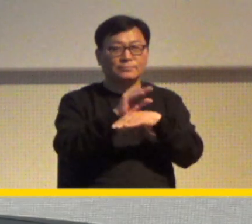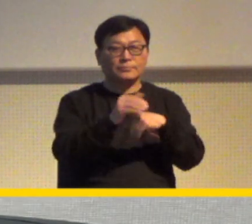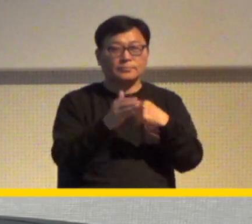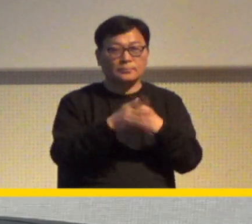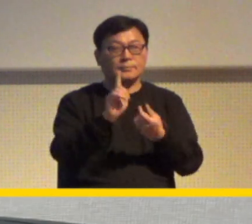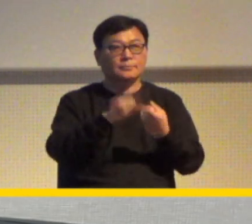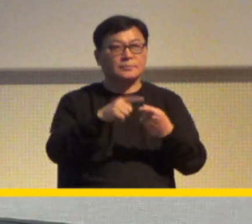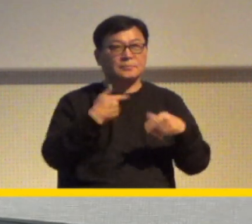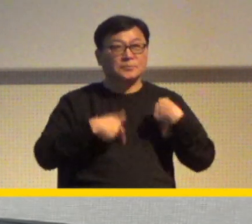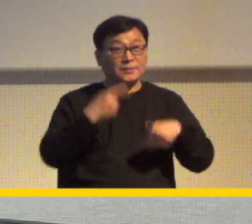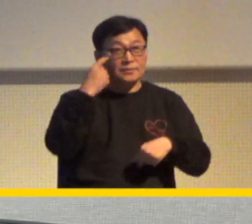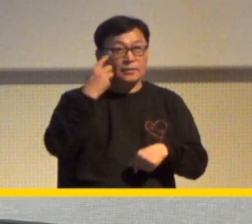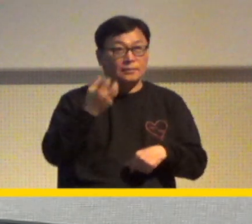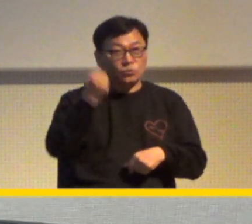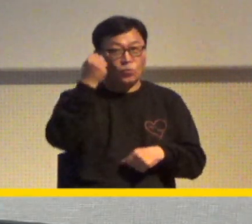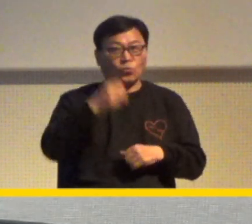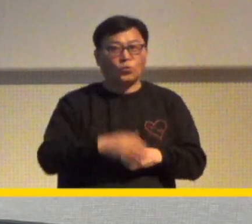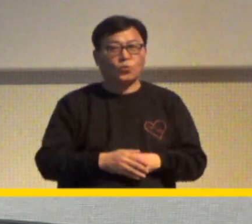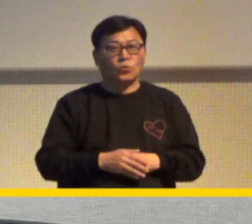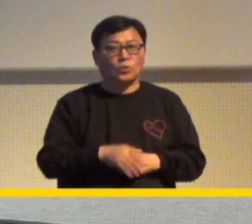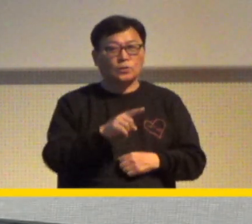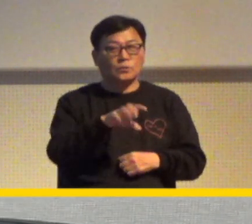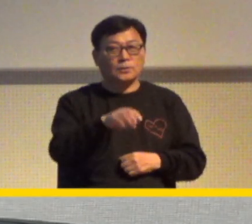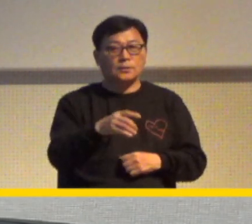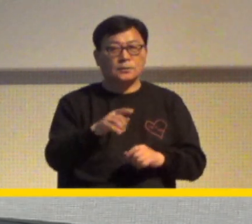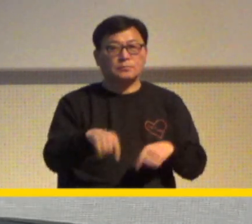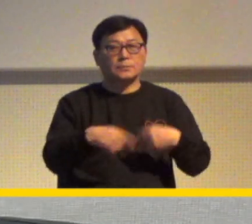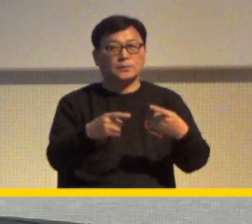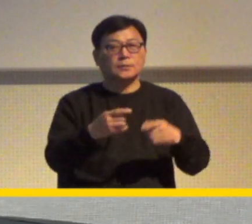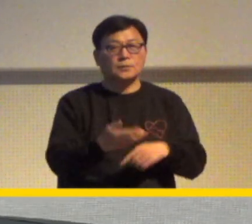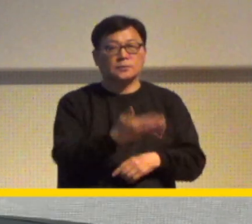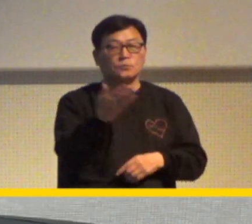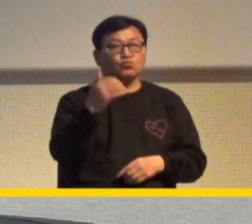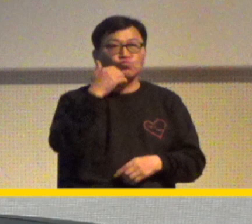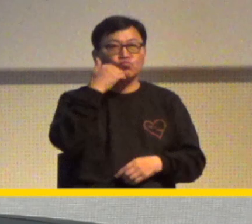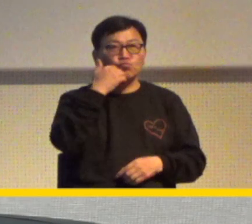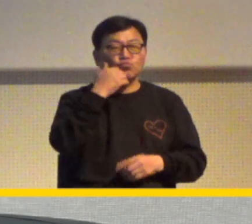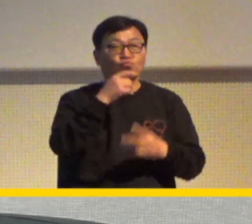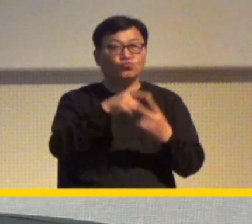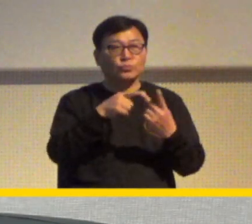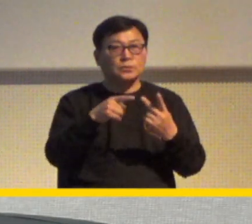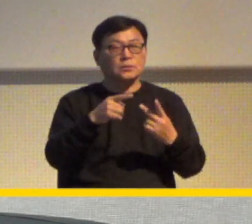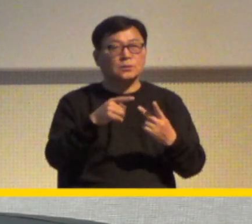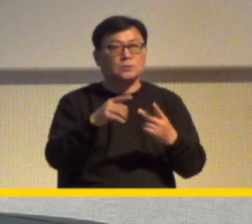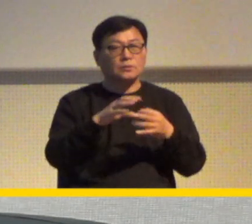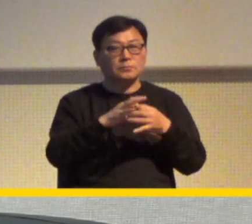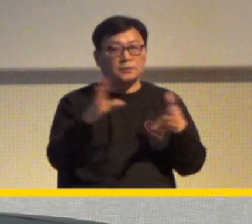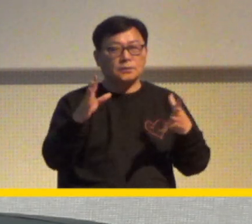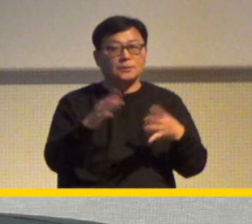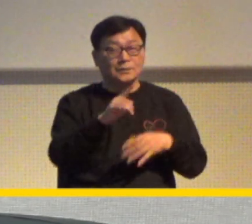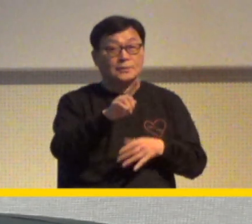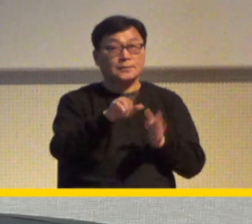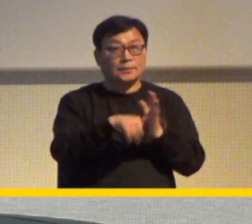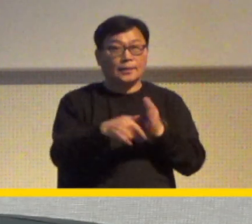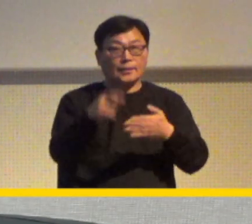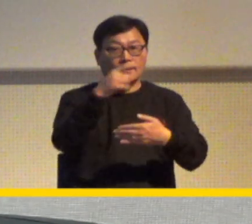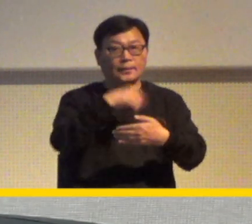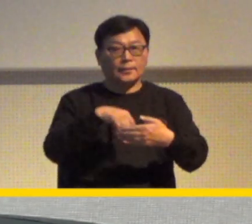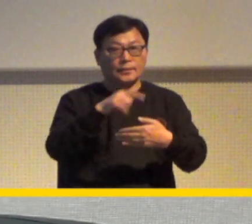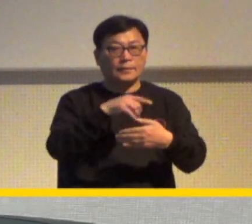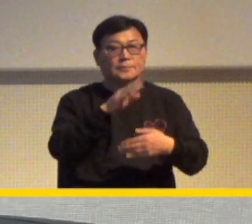되어서 기쁘게 생각하고 여기에 참석하신 그 여러분들 누구가 되었든 시간 안에서